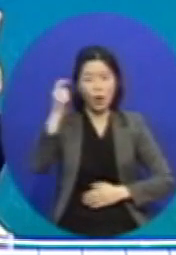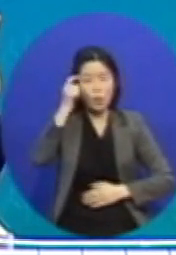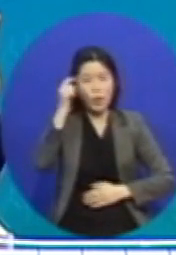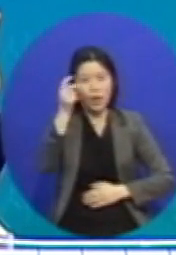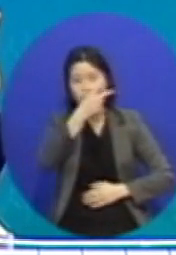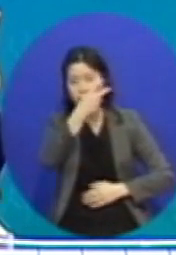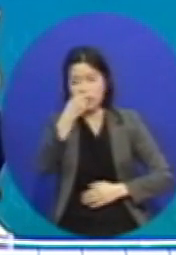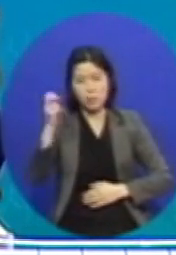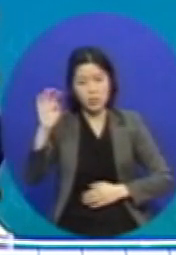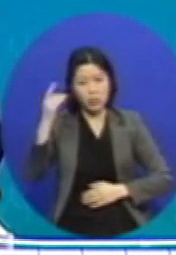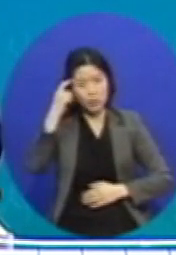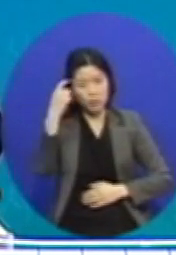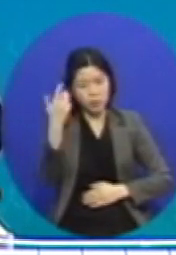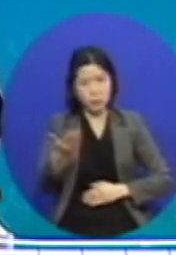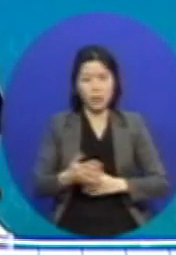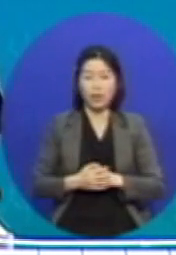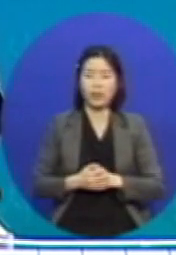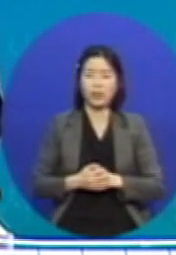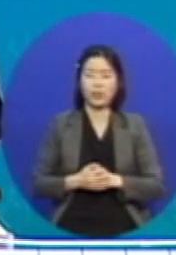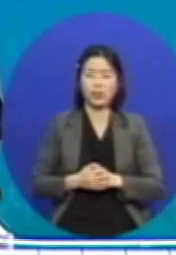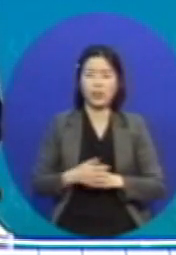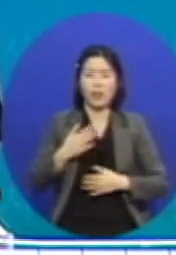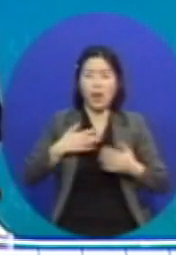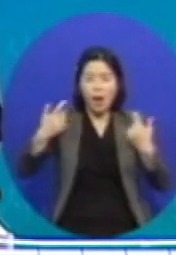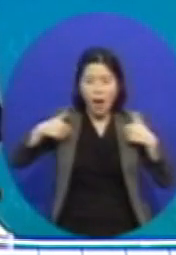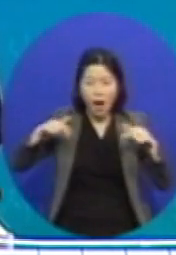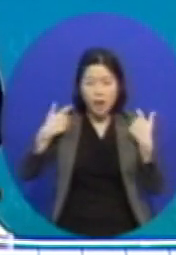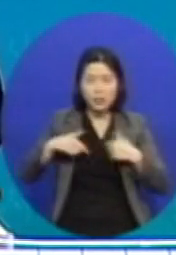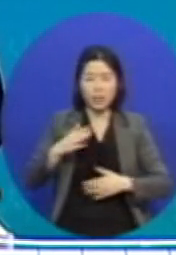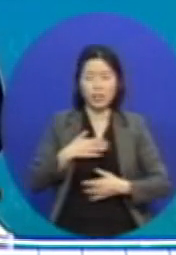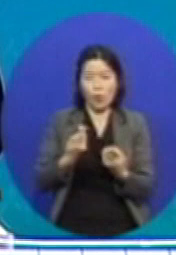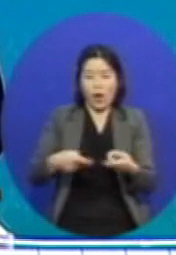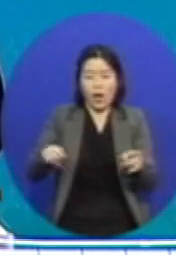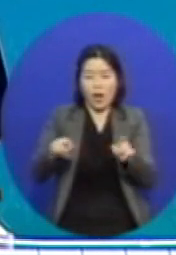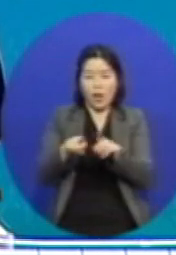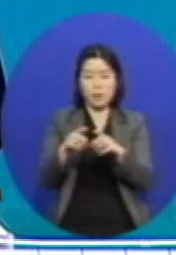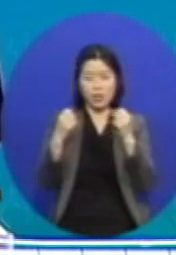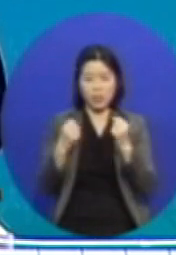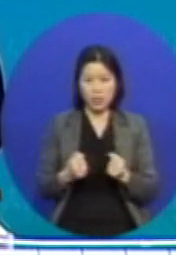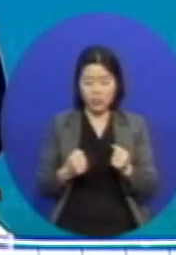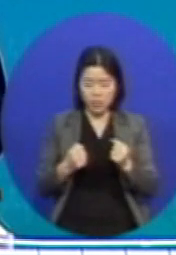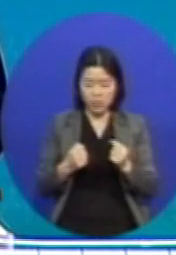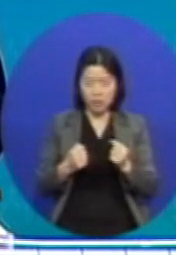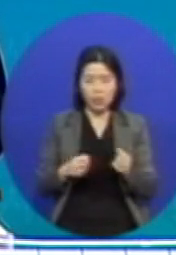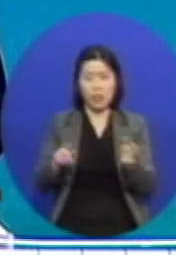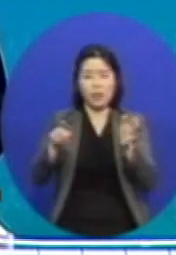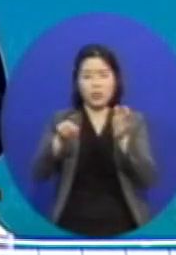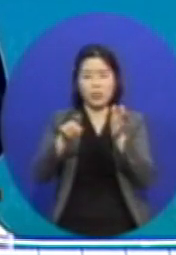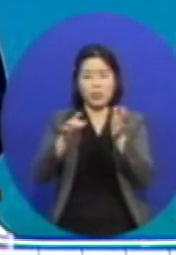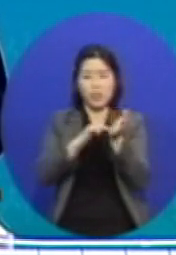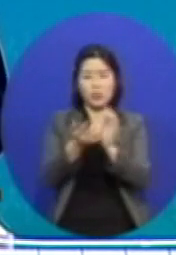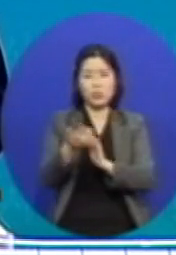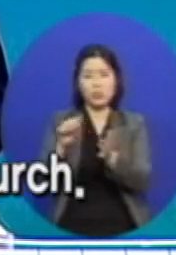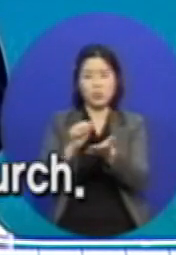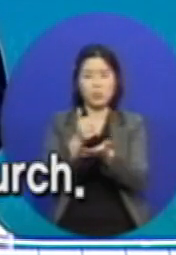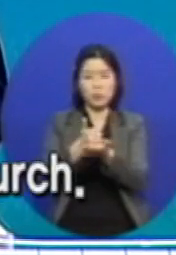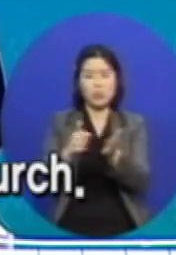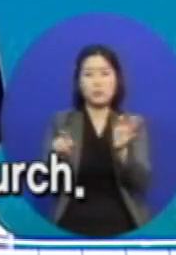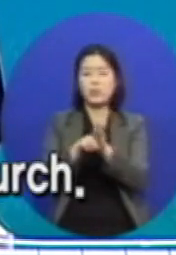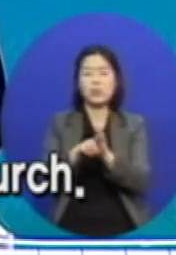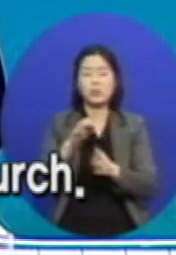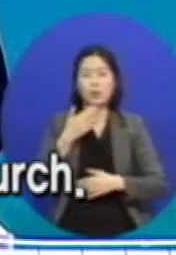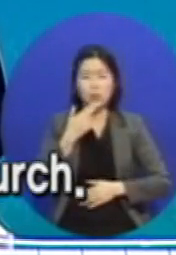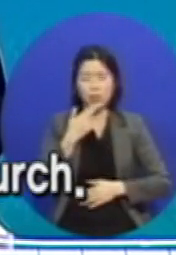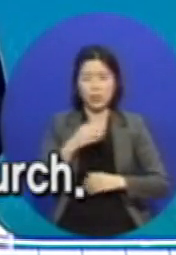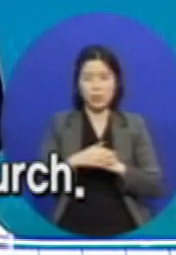되었나요 항상 나와 함께 계시는 예수님을 믿는 믿음으로 예수님을 믿지 않고 있기 때문이에요 교회